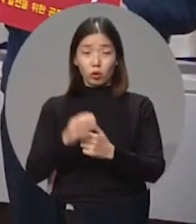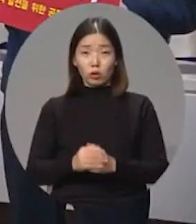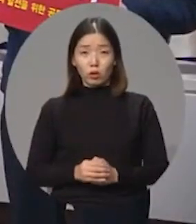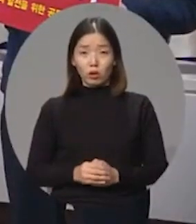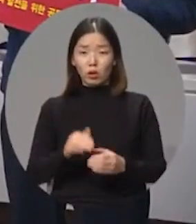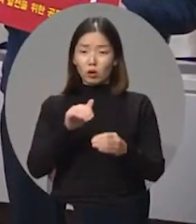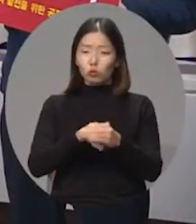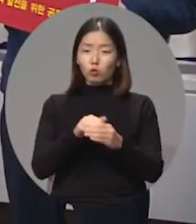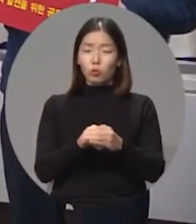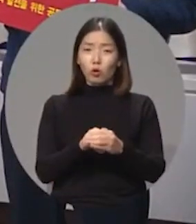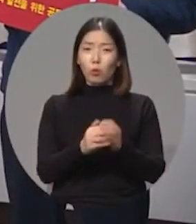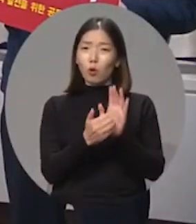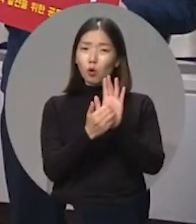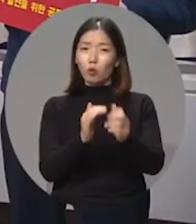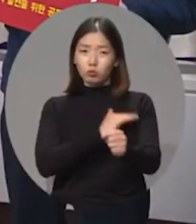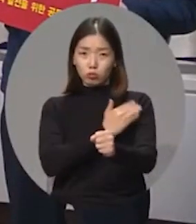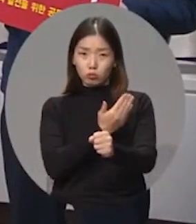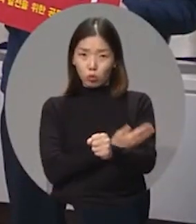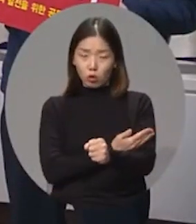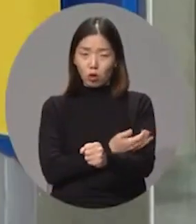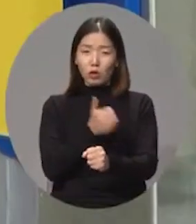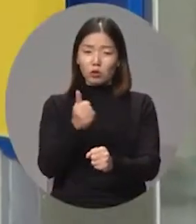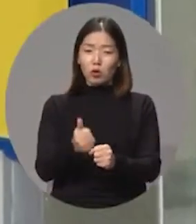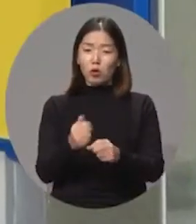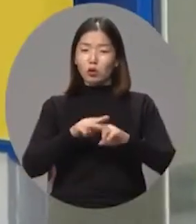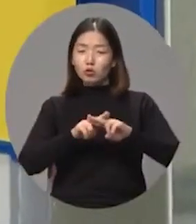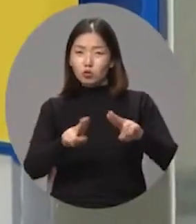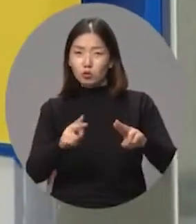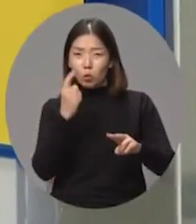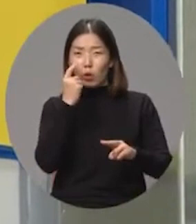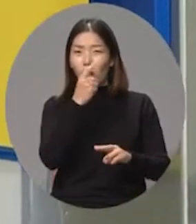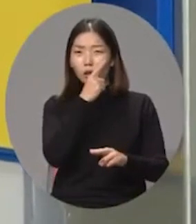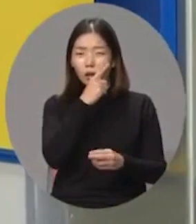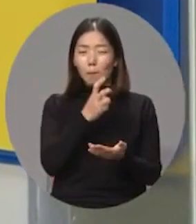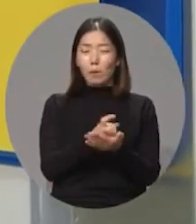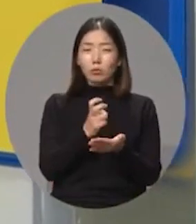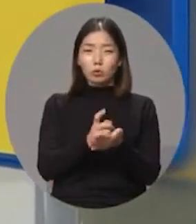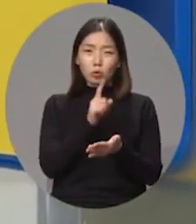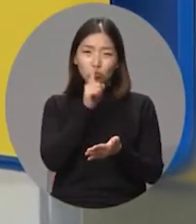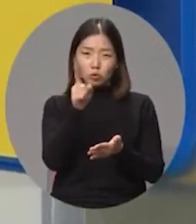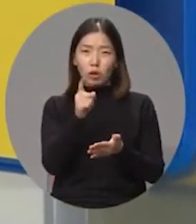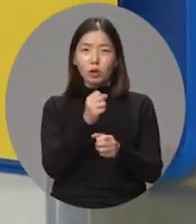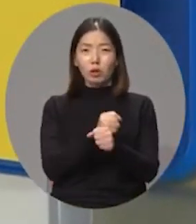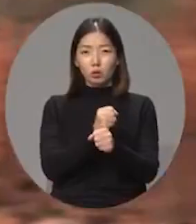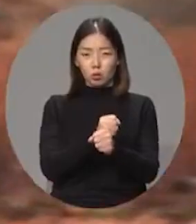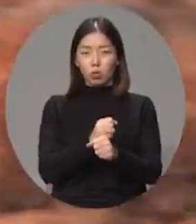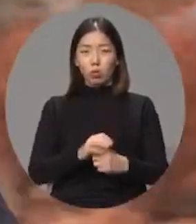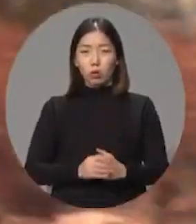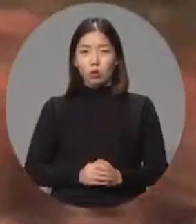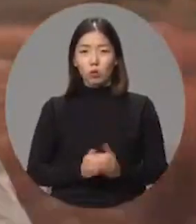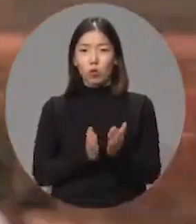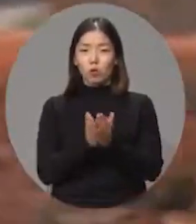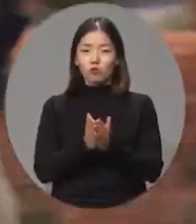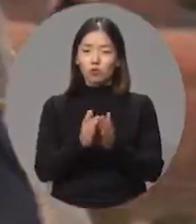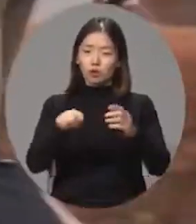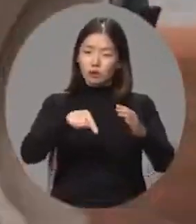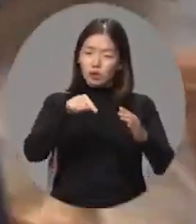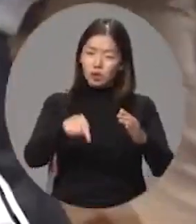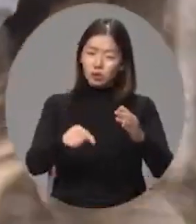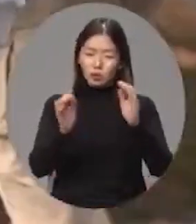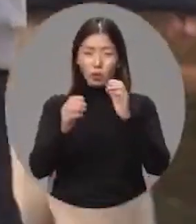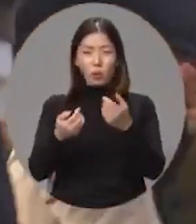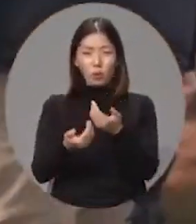투표 거부 뿐 아니라 총장 선거 무효 확인 소송 등 법적 투쟁에 나서기로 의 군산대 내 옴은